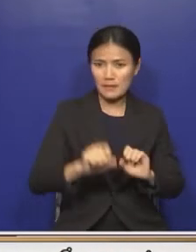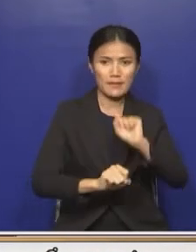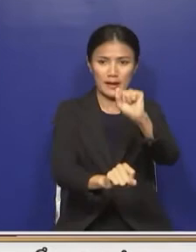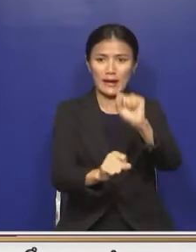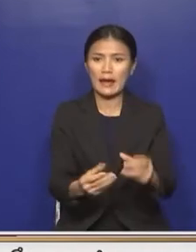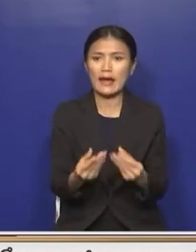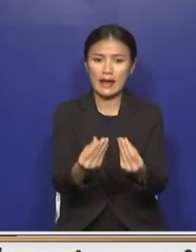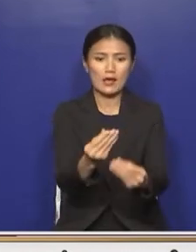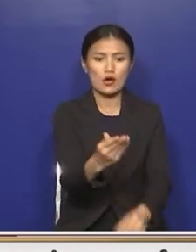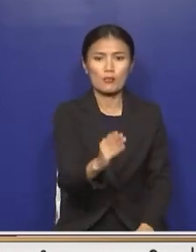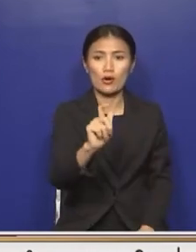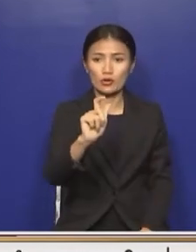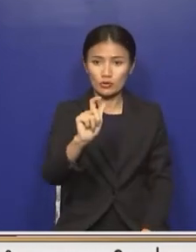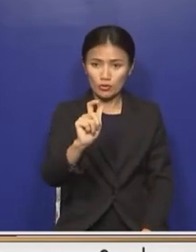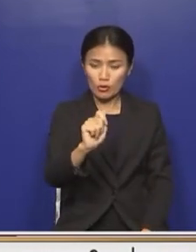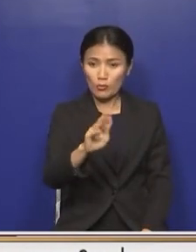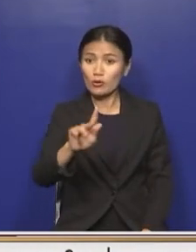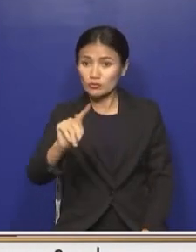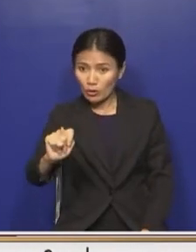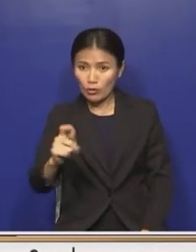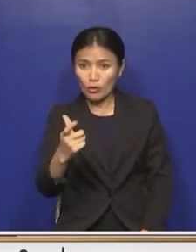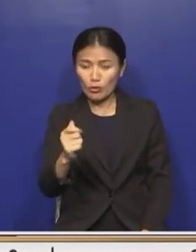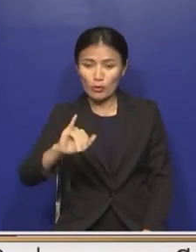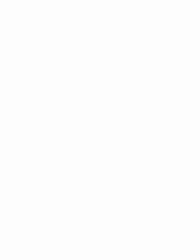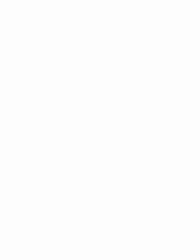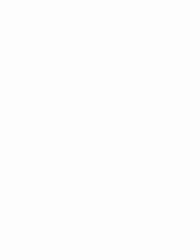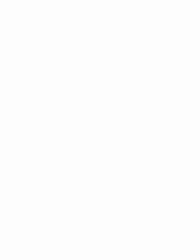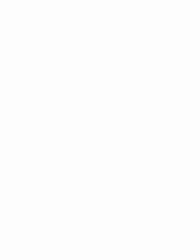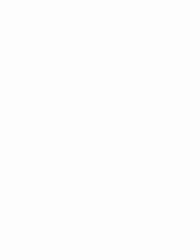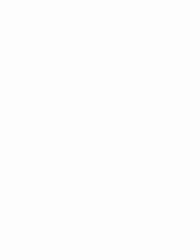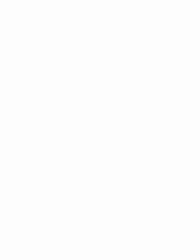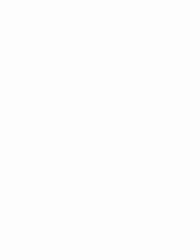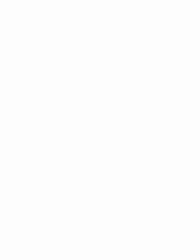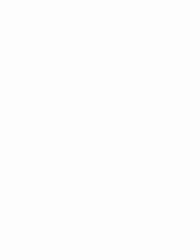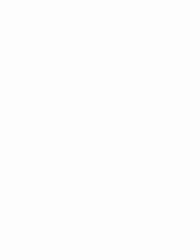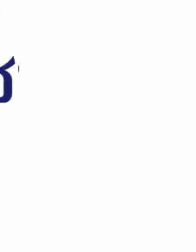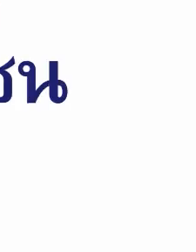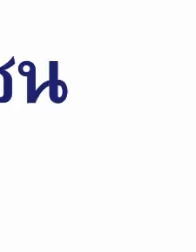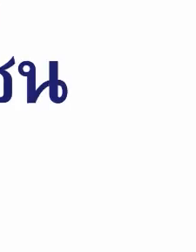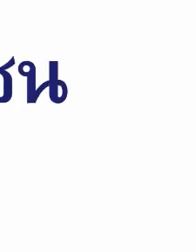ของตนเองเพื่อประโยชน์ของประชาชนขอบคุณครับบ